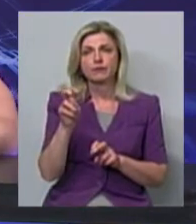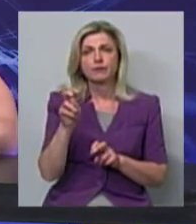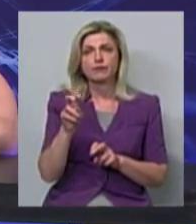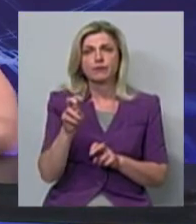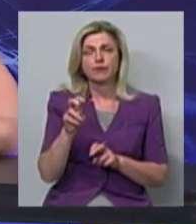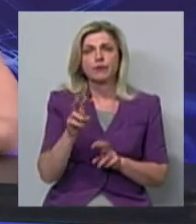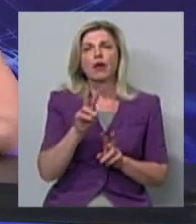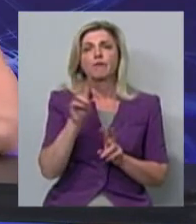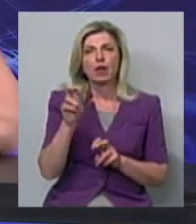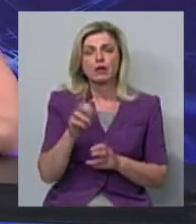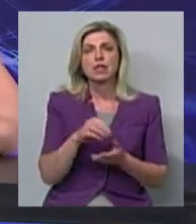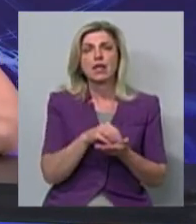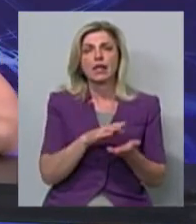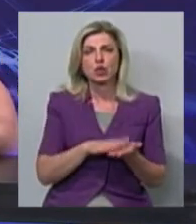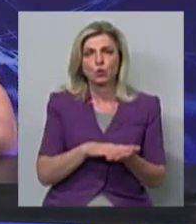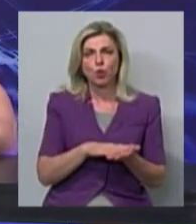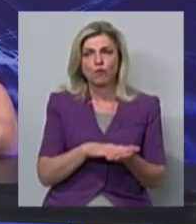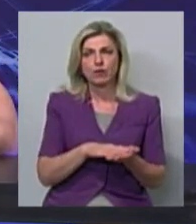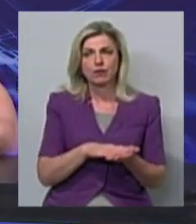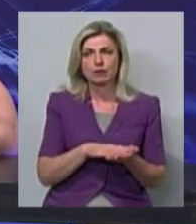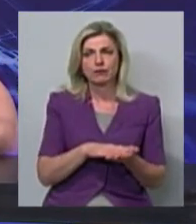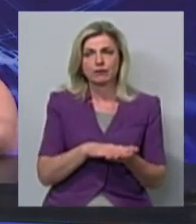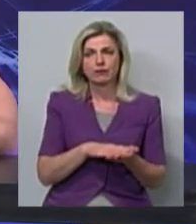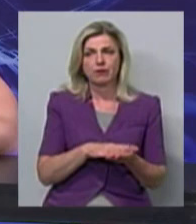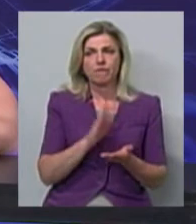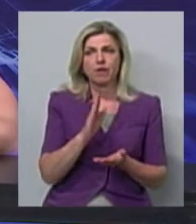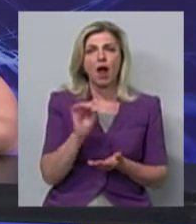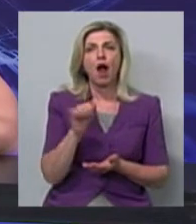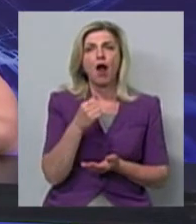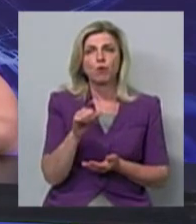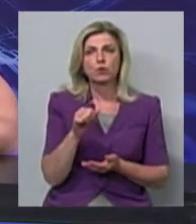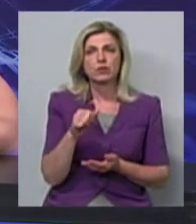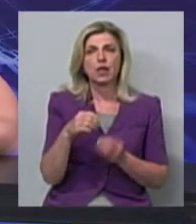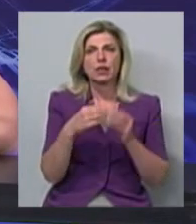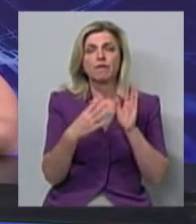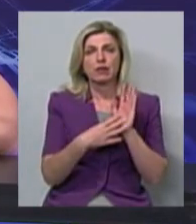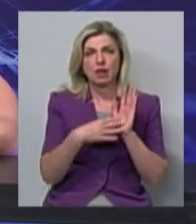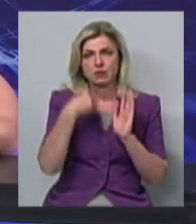Аталурен, который зарегистрирован был в августе 2019 года,